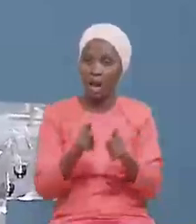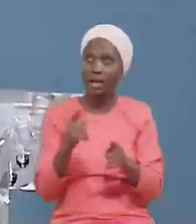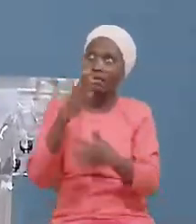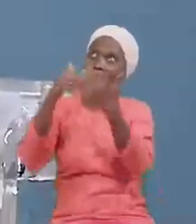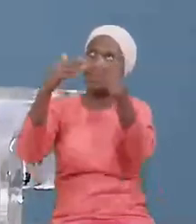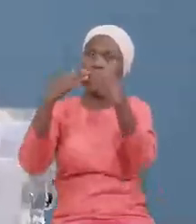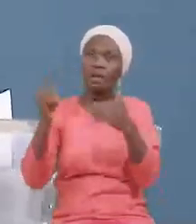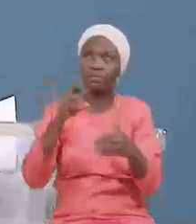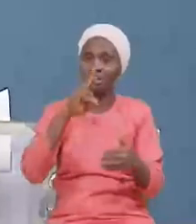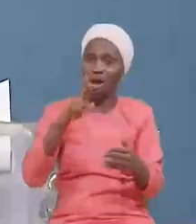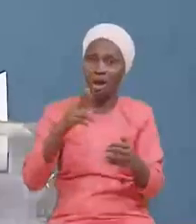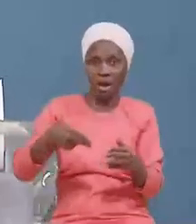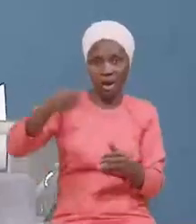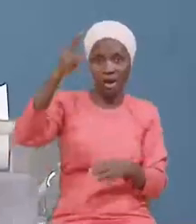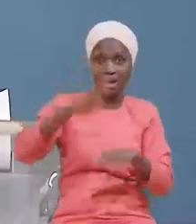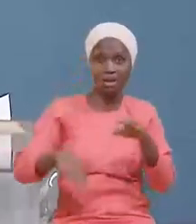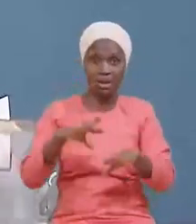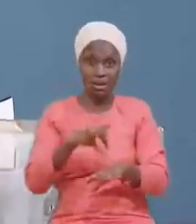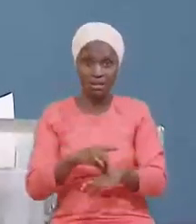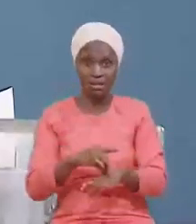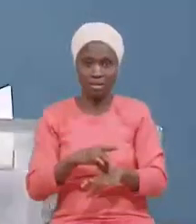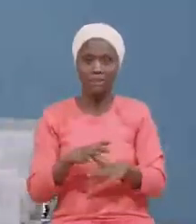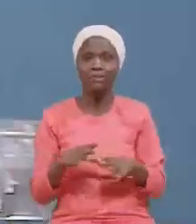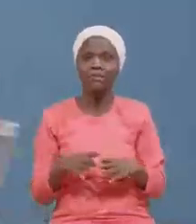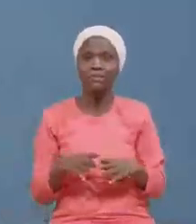Comme les cieux sont plus élevés que la terre,